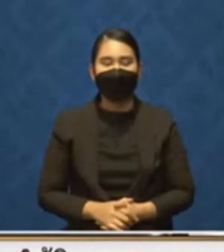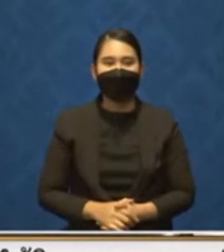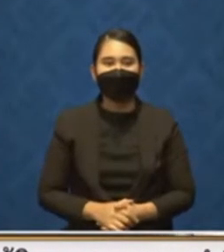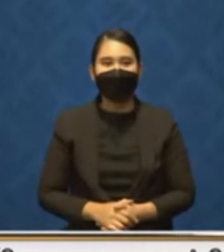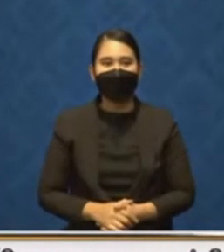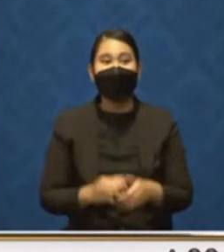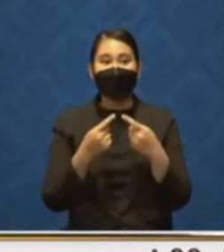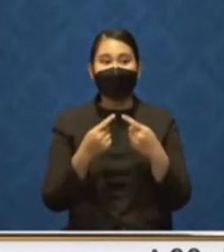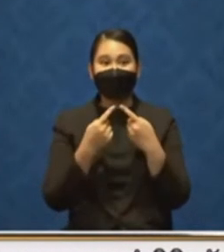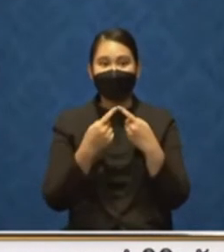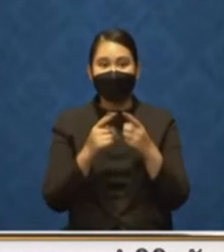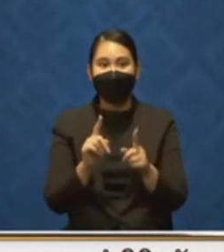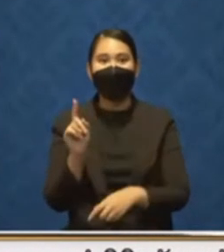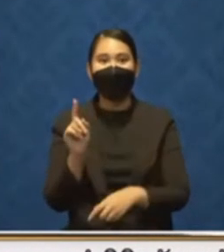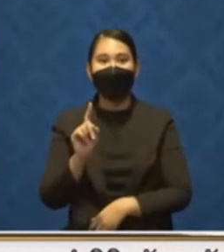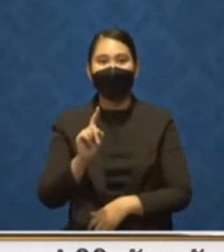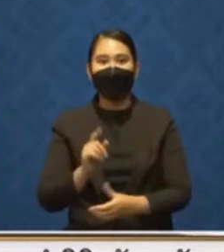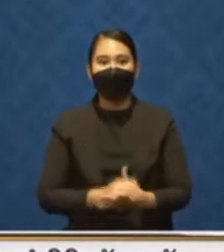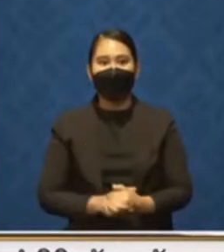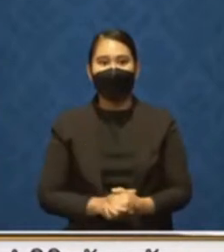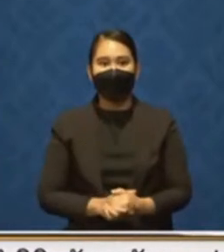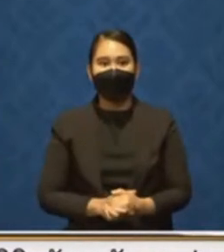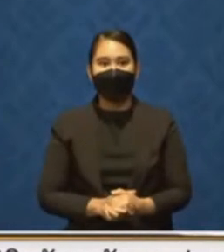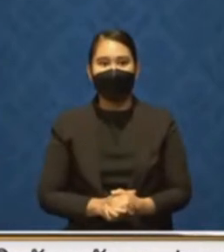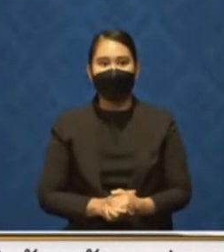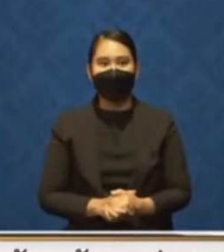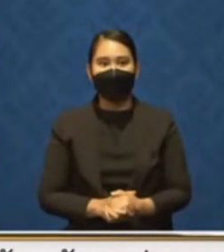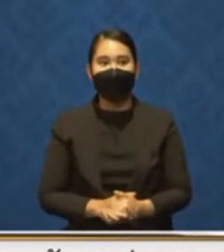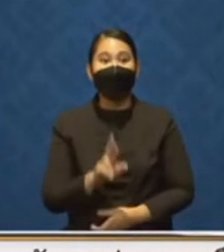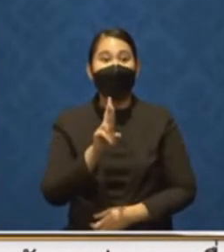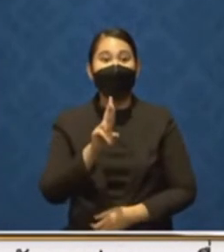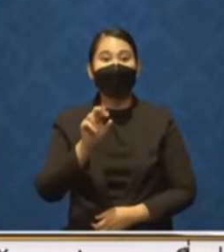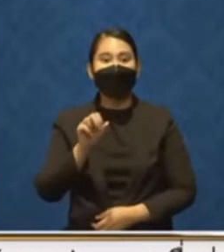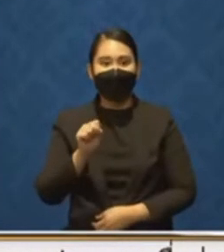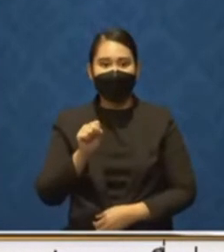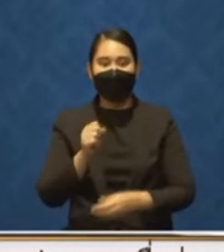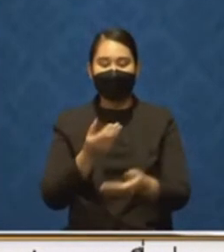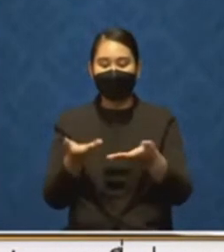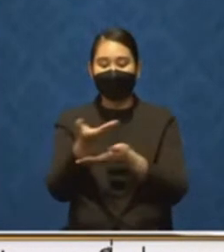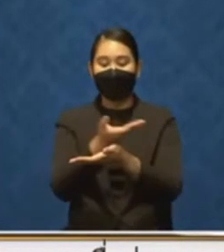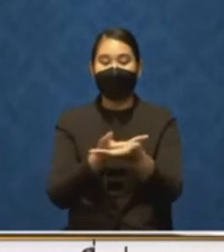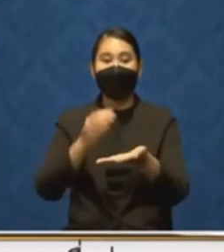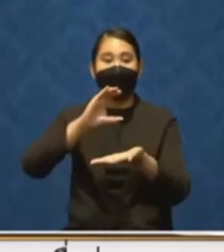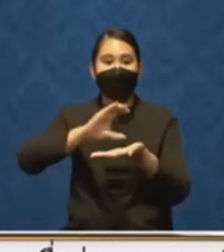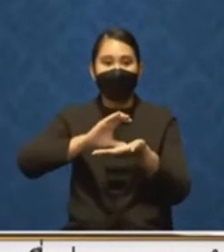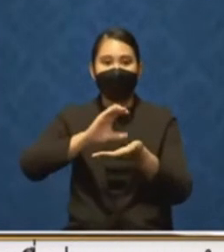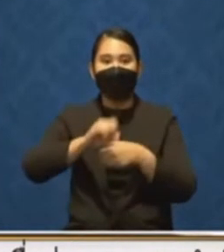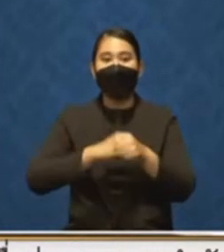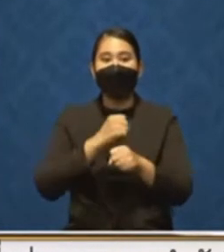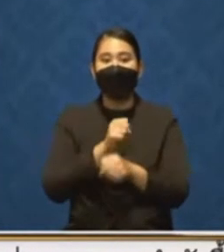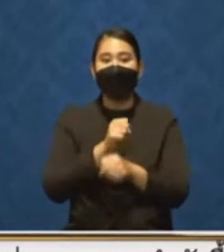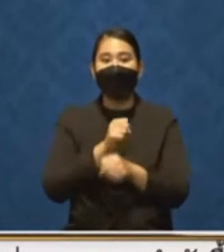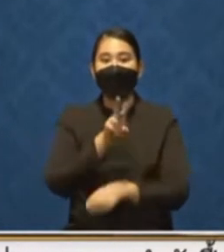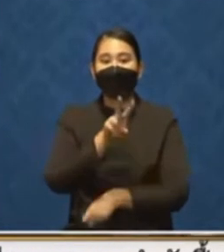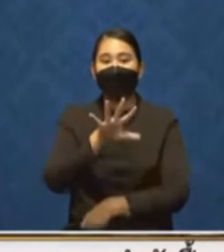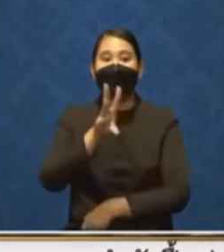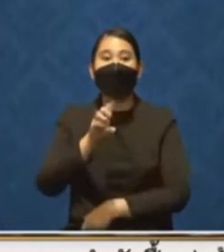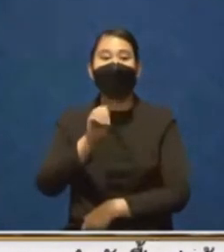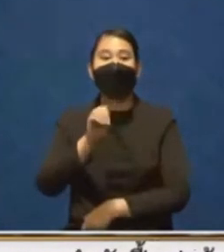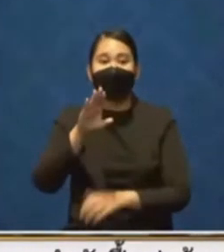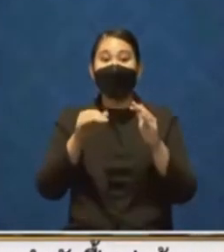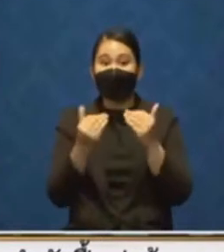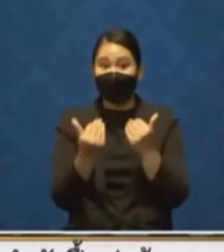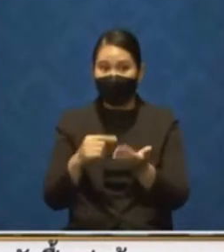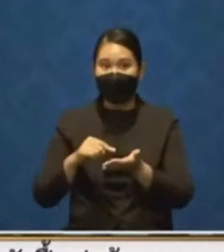ตรงกับสภาเราพิจารณางบประมาณปี 6 6ตอนนี้อยู่วันละสองกำลังอยู่ระหว่างการพิจารณา